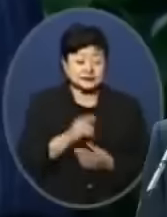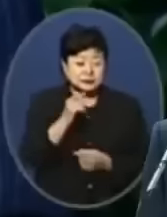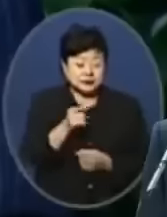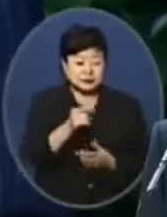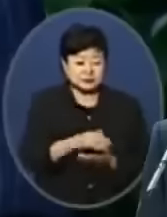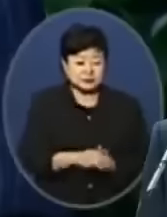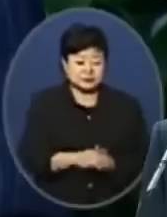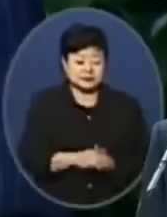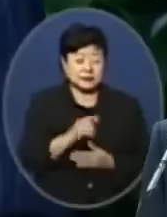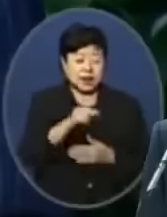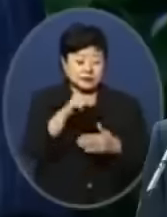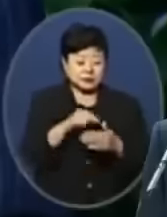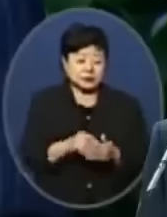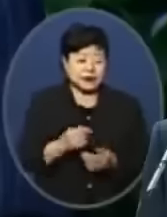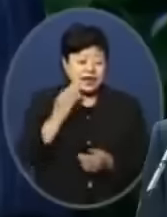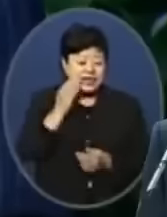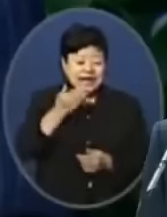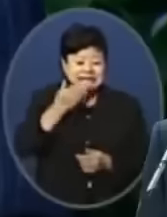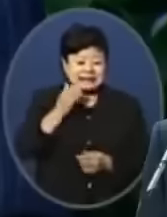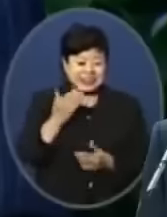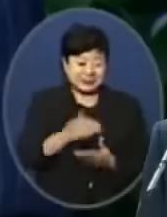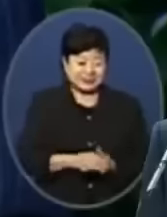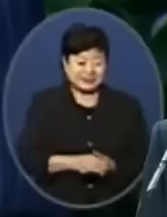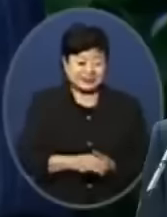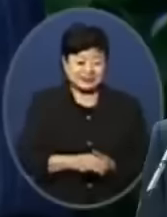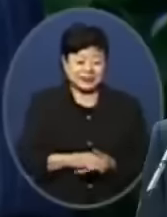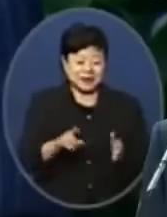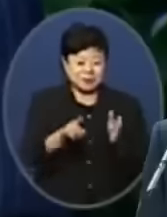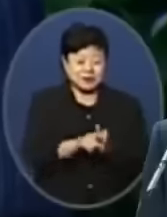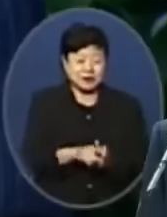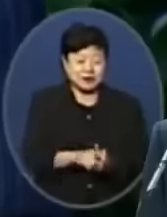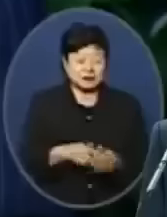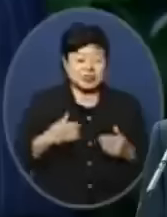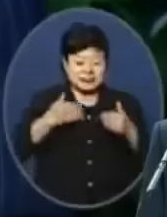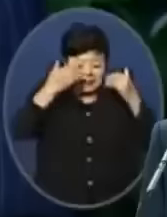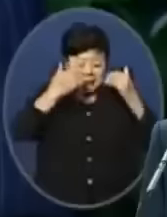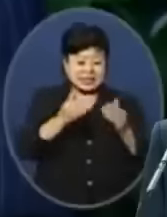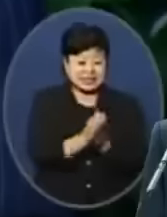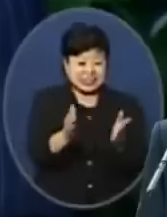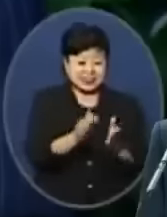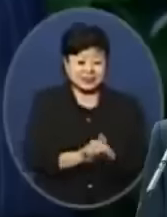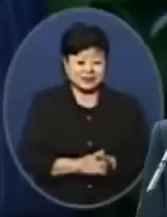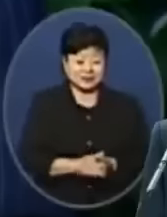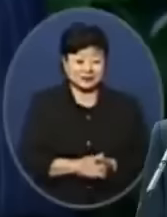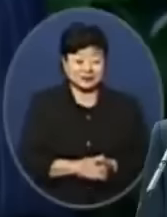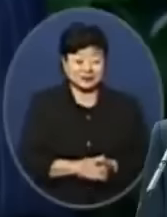그것이 여러분 마음속에 양식이 되어서 믿음이 무척 자라기 시작하는 것입니다.